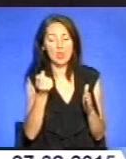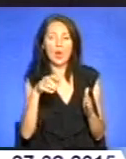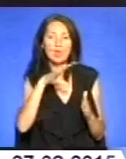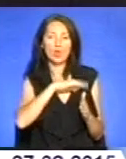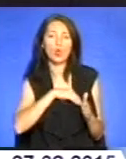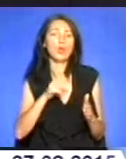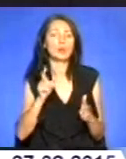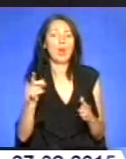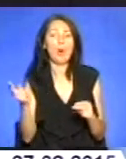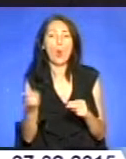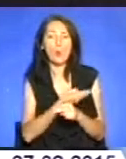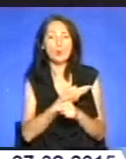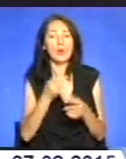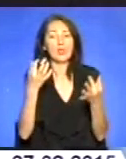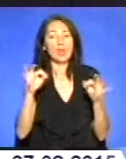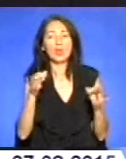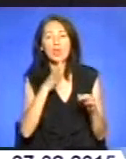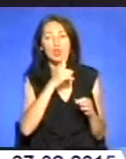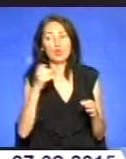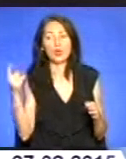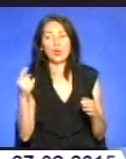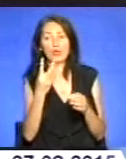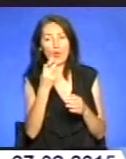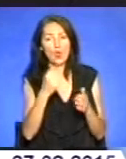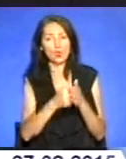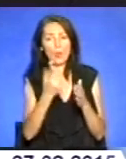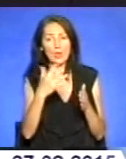позбавлення волі на срок від 3 до 5 років із спеціальною конфіскацією. Триває слідство.